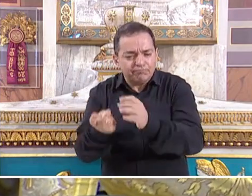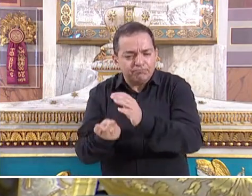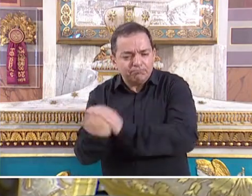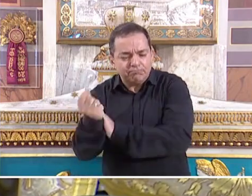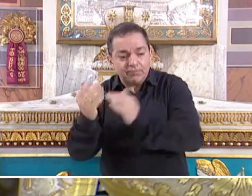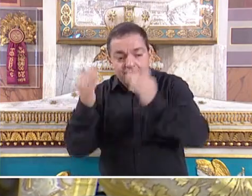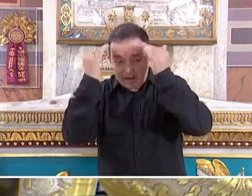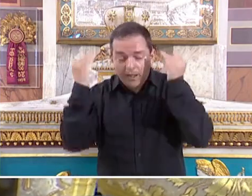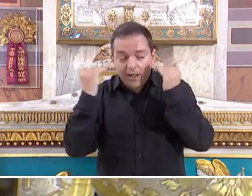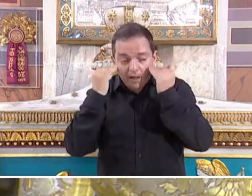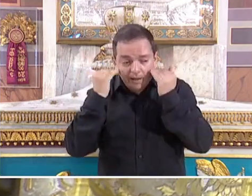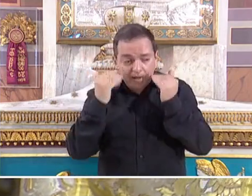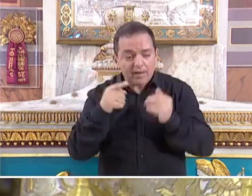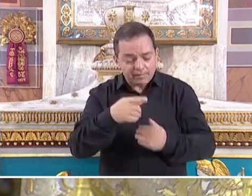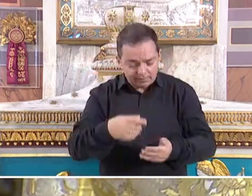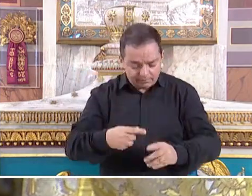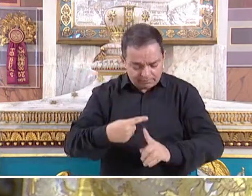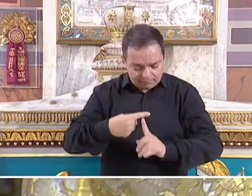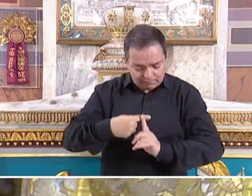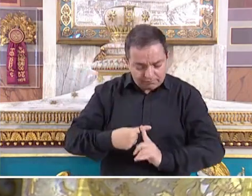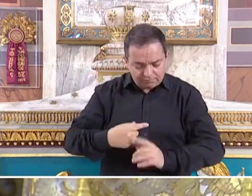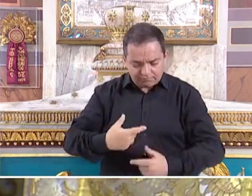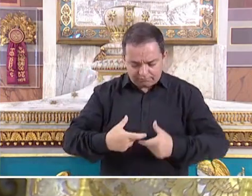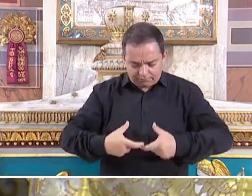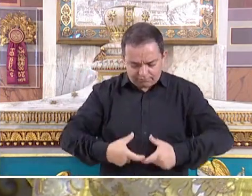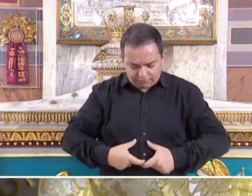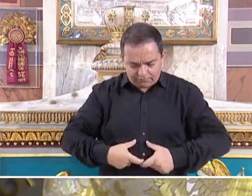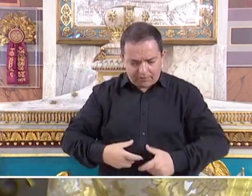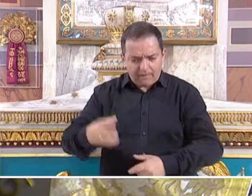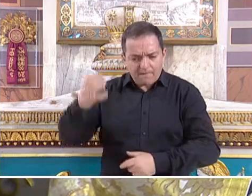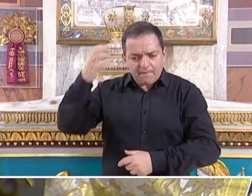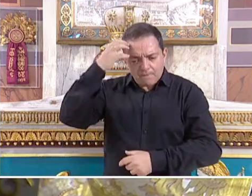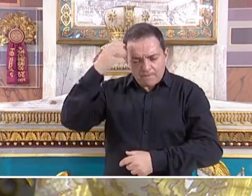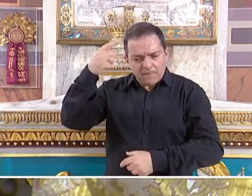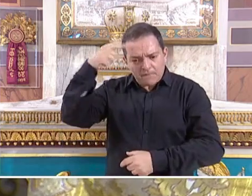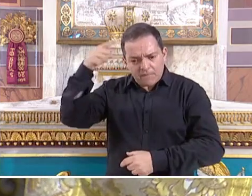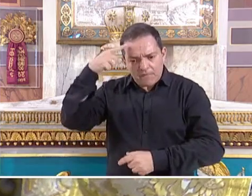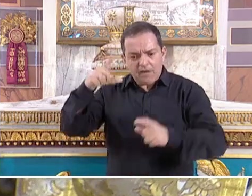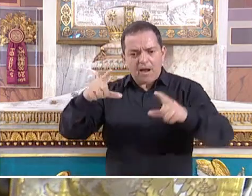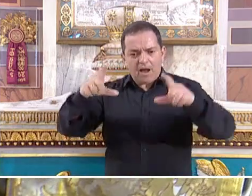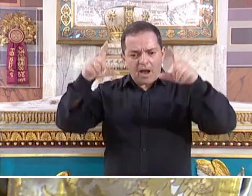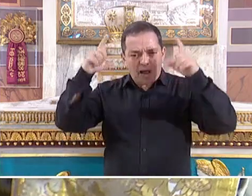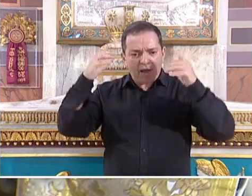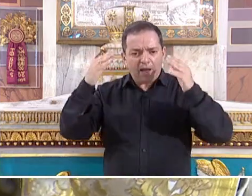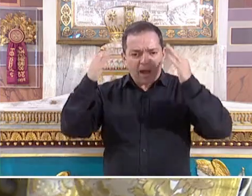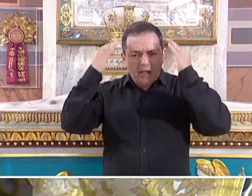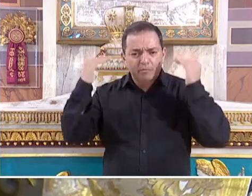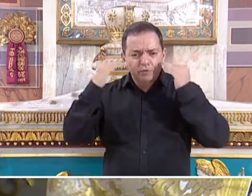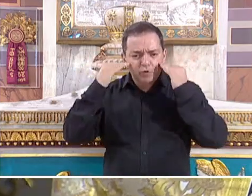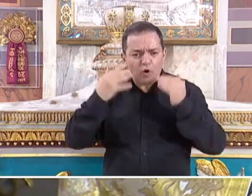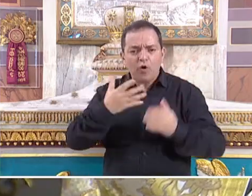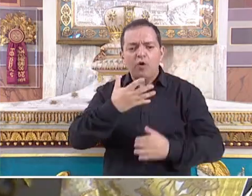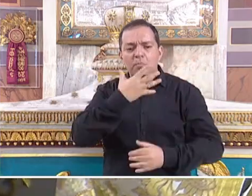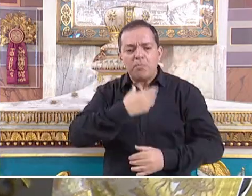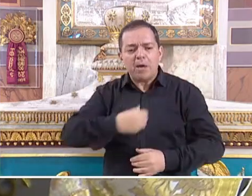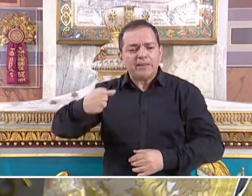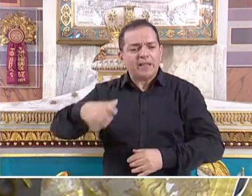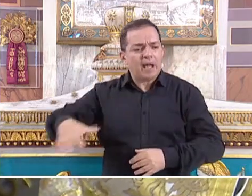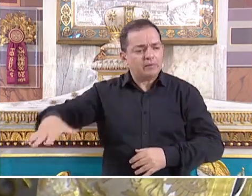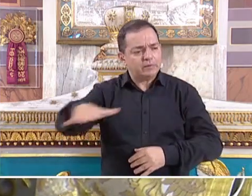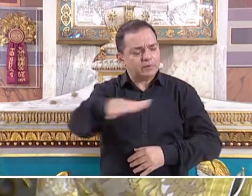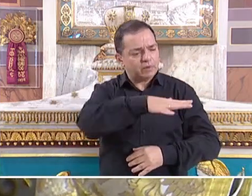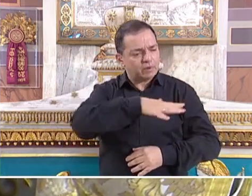ιεραποστολικό μας Πατριαρχείο και θα το αφιερώνομαι πάντα αυτή την εικόνα